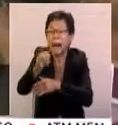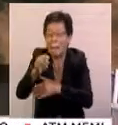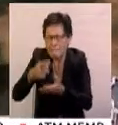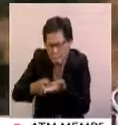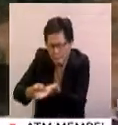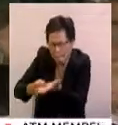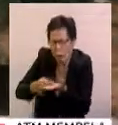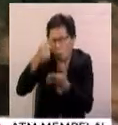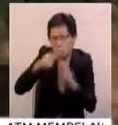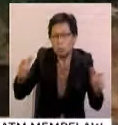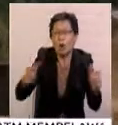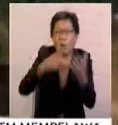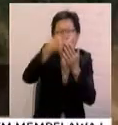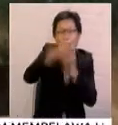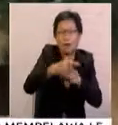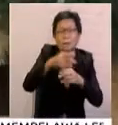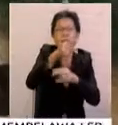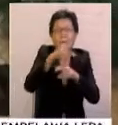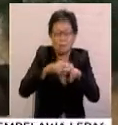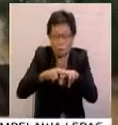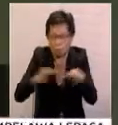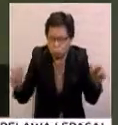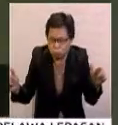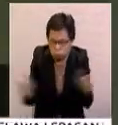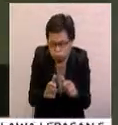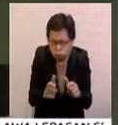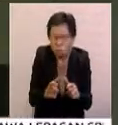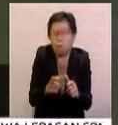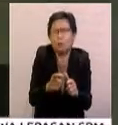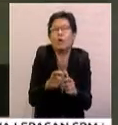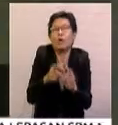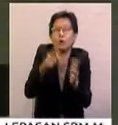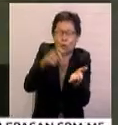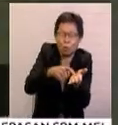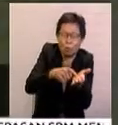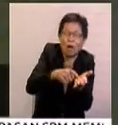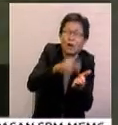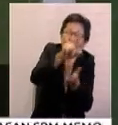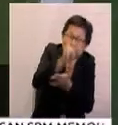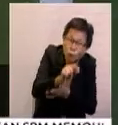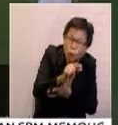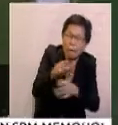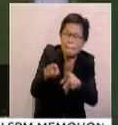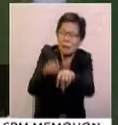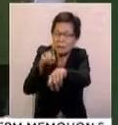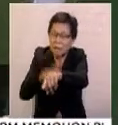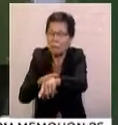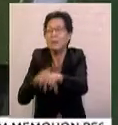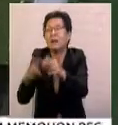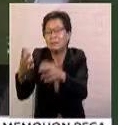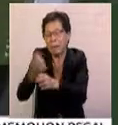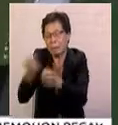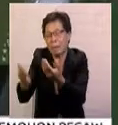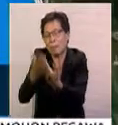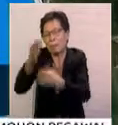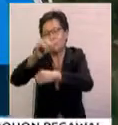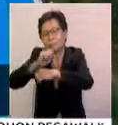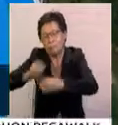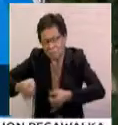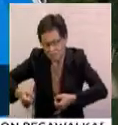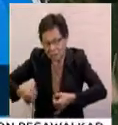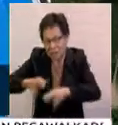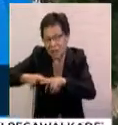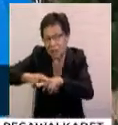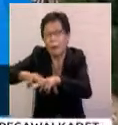bagi mengecilkan skala projek, mengurangkan jumlah hutang dan pada masa sama dapat menyediakan kemudahan infrastruktur